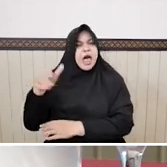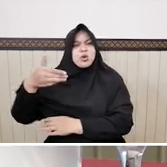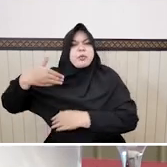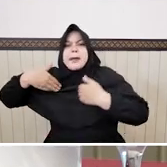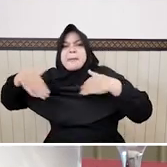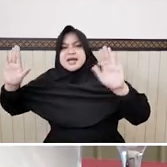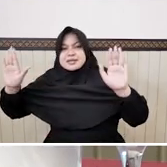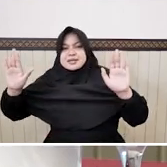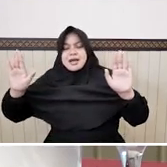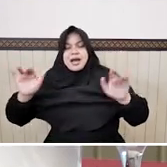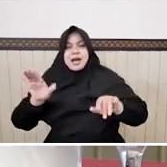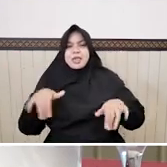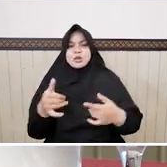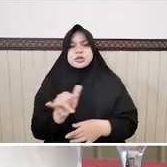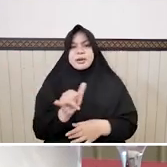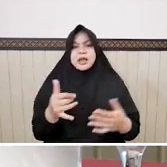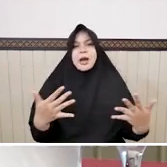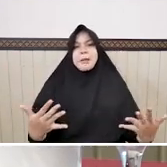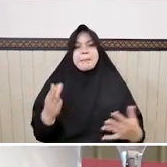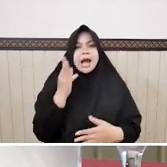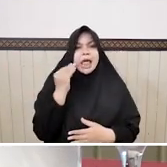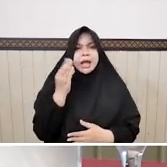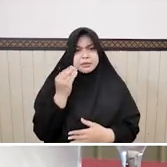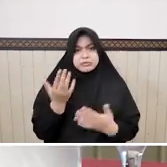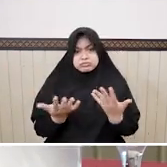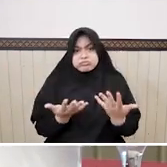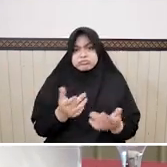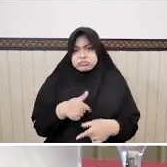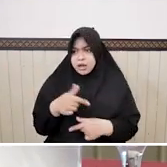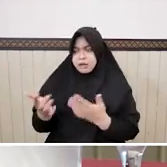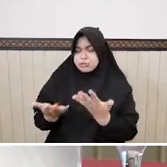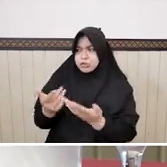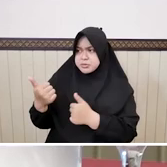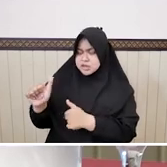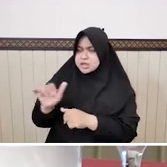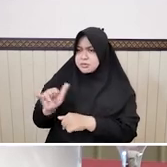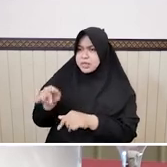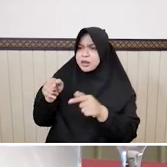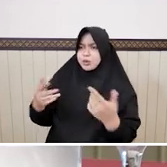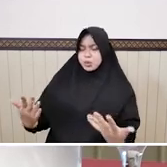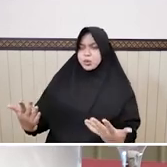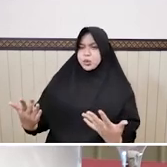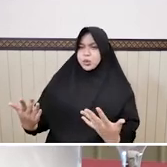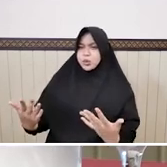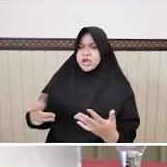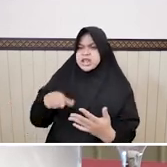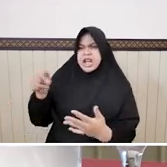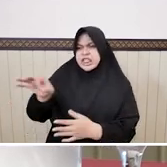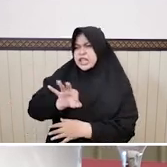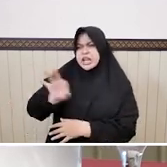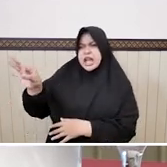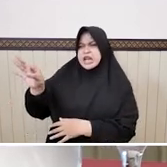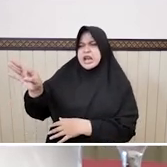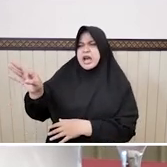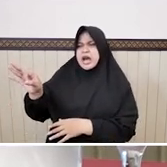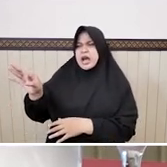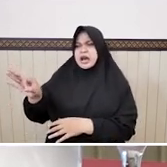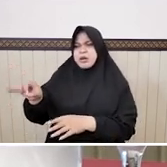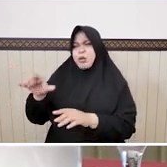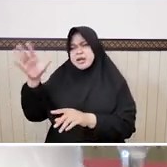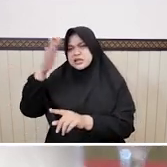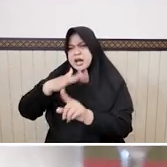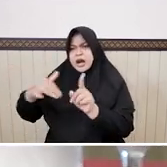atau seperti apa Mbak kalau pengalaman dilapangan bisa jadi bisa jadi ya itu sehingga tidak ada pembelajaran bagi masyarakat